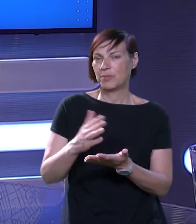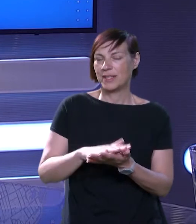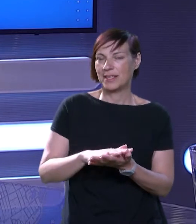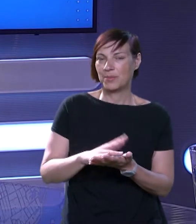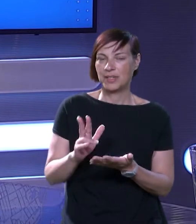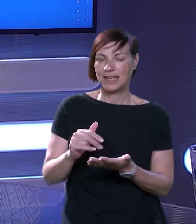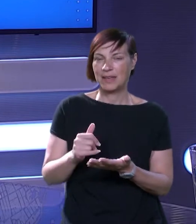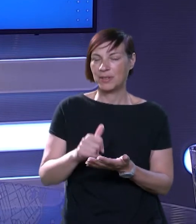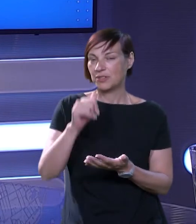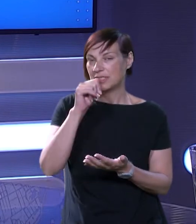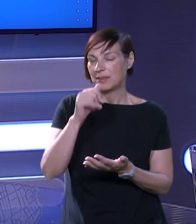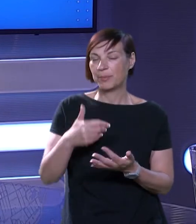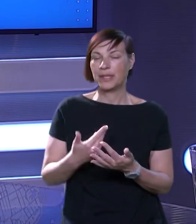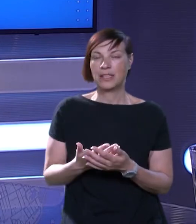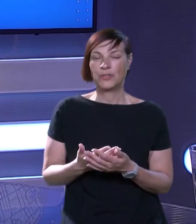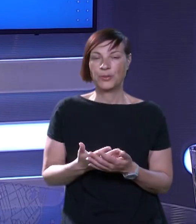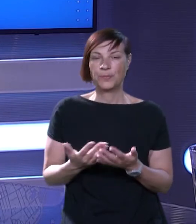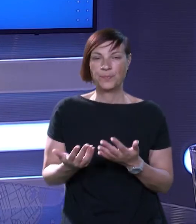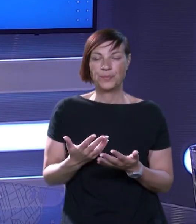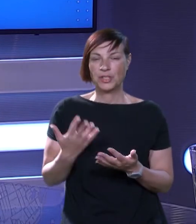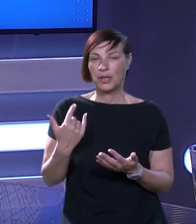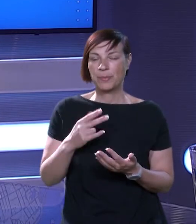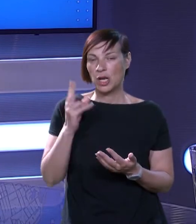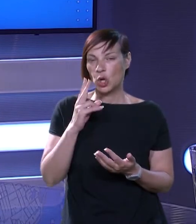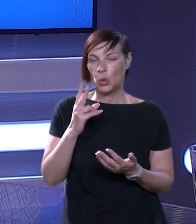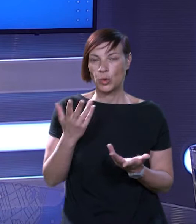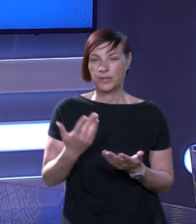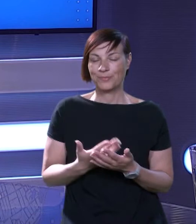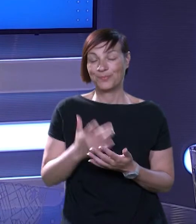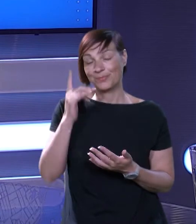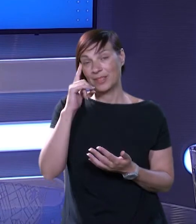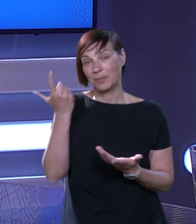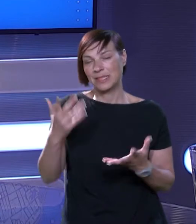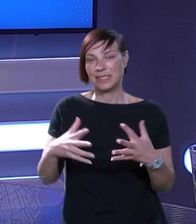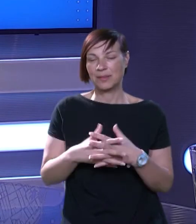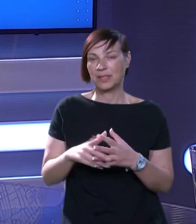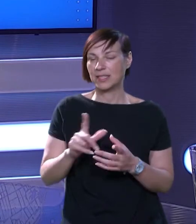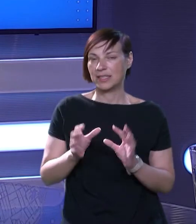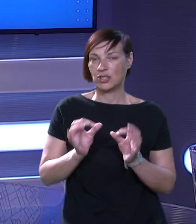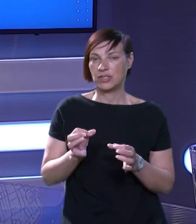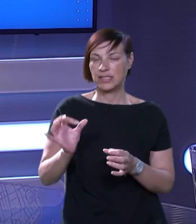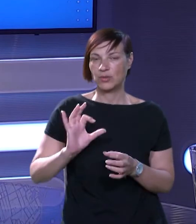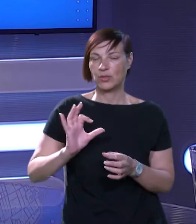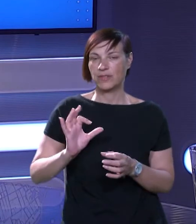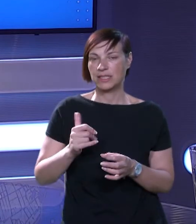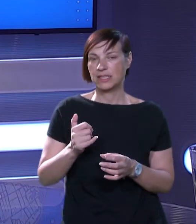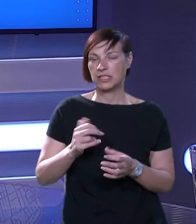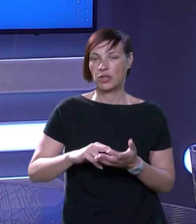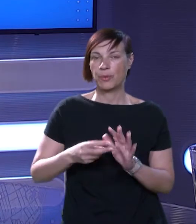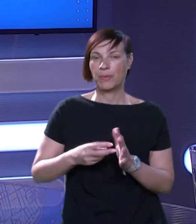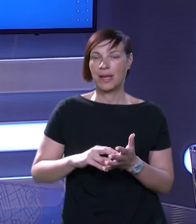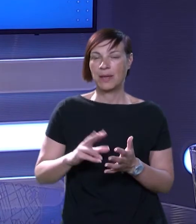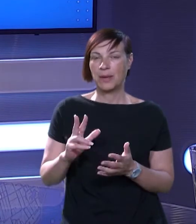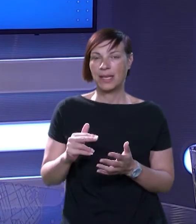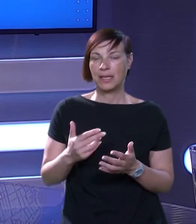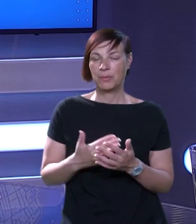podu i nemaju ni za pivu. Mislim, to je bilo ali baš ludo. Mislim, grad nije osigurao WC, 100 tu problema